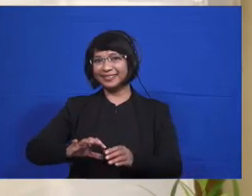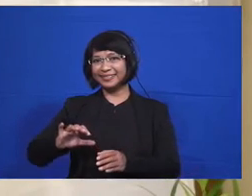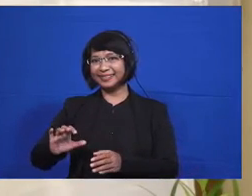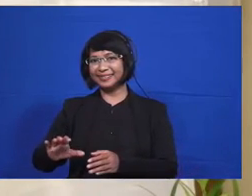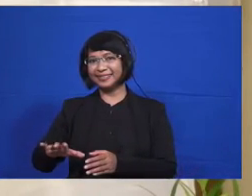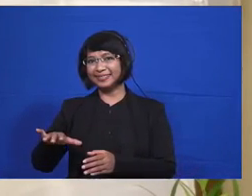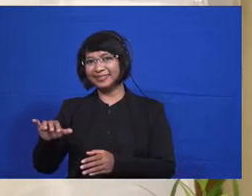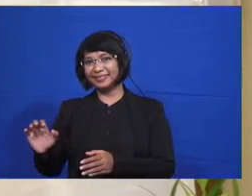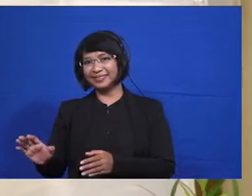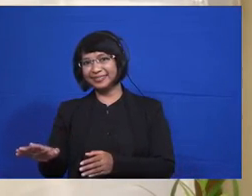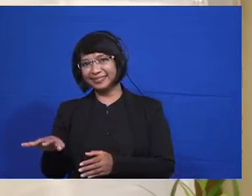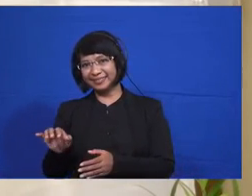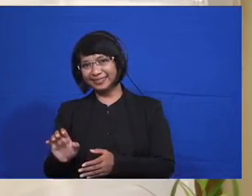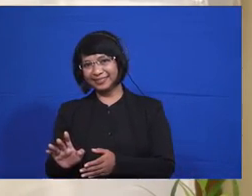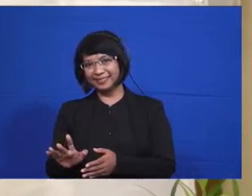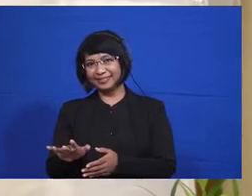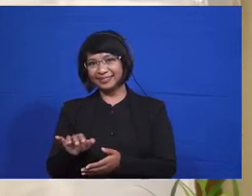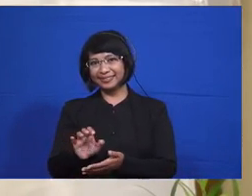sarwa